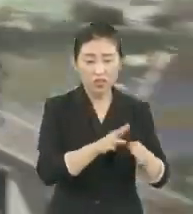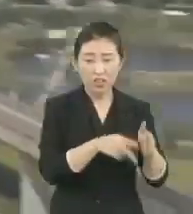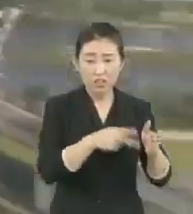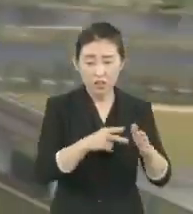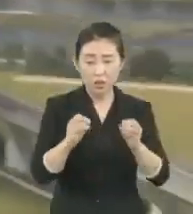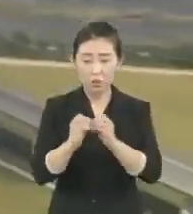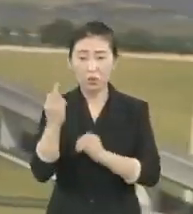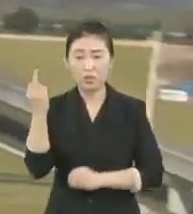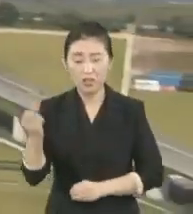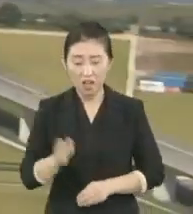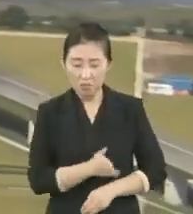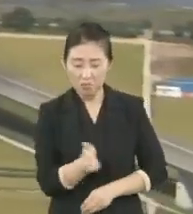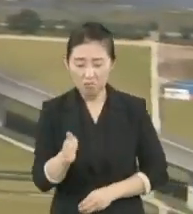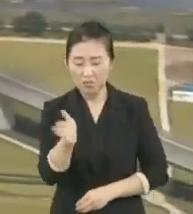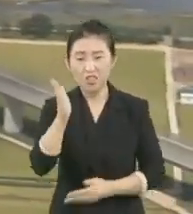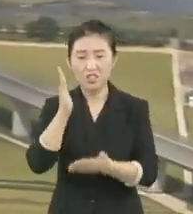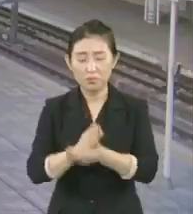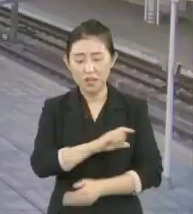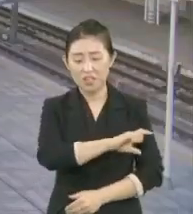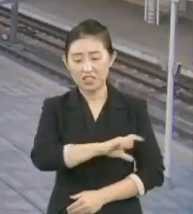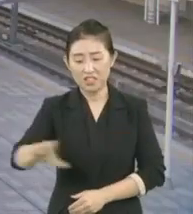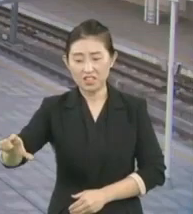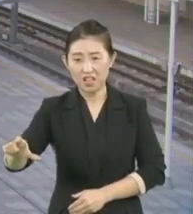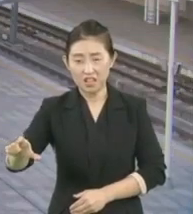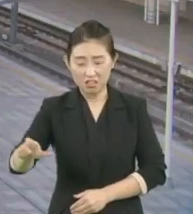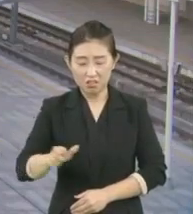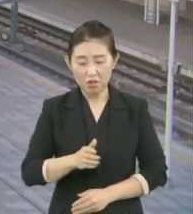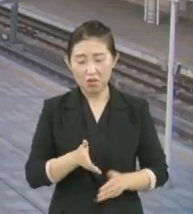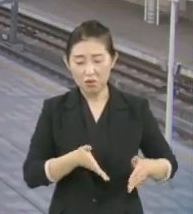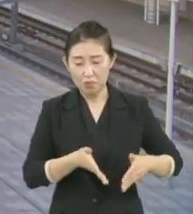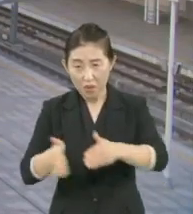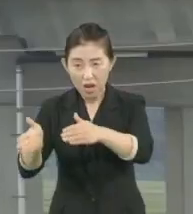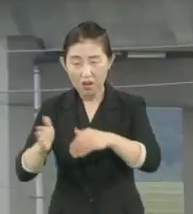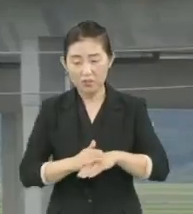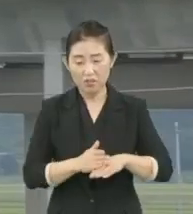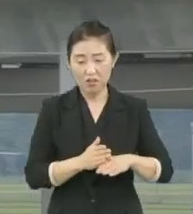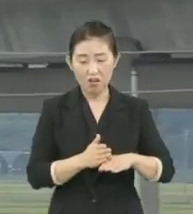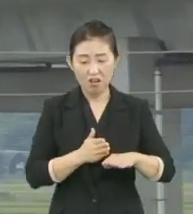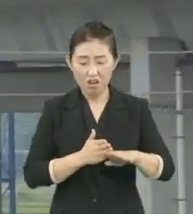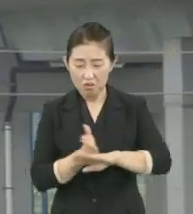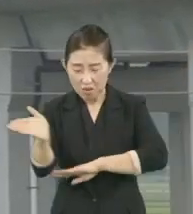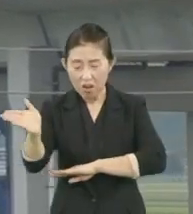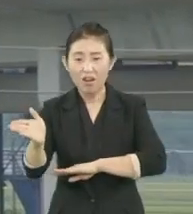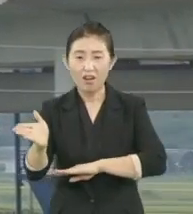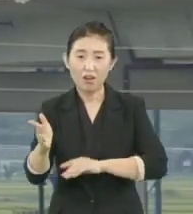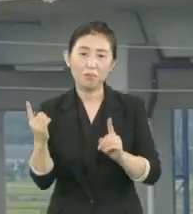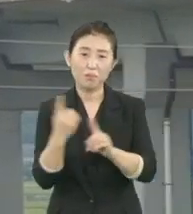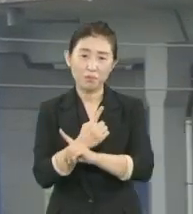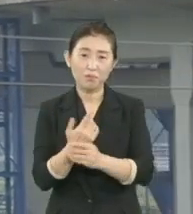서대전역에서 논산시 구간 급곡선을 직선화하고 노후화된 철도 시설을 개량하는 사업입니다.